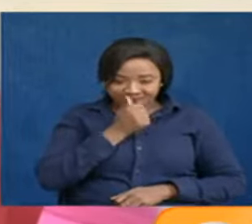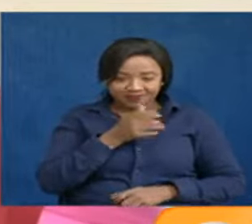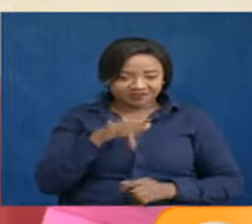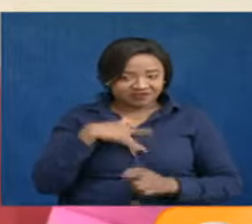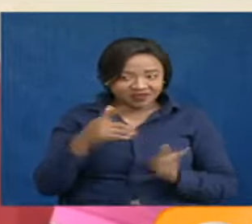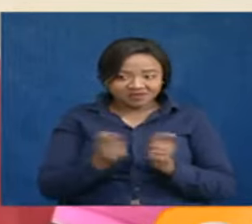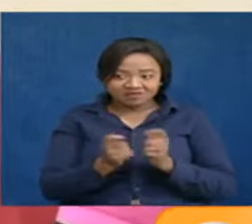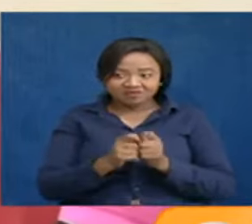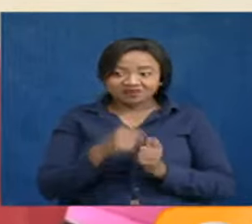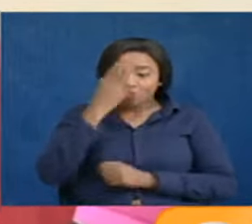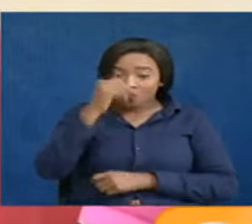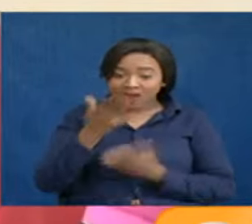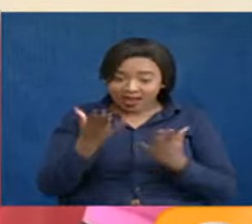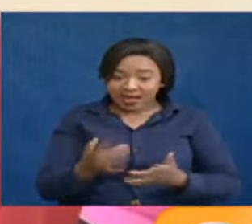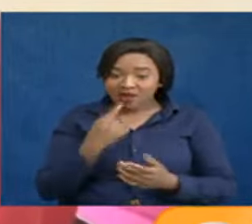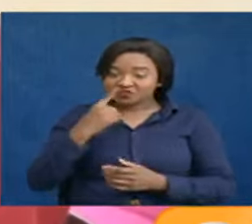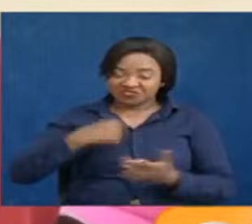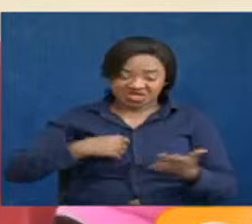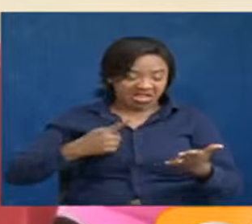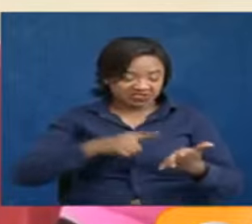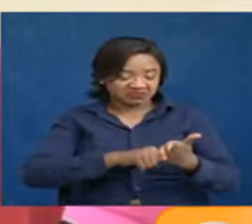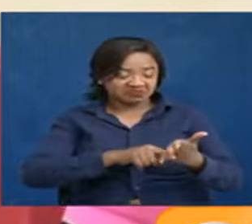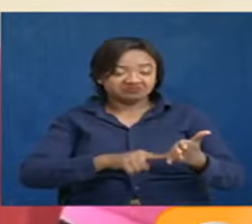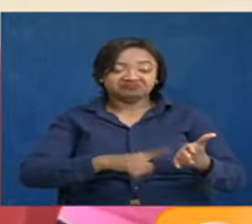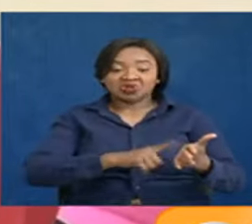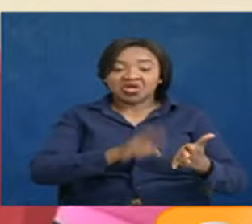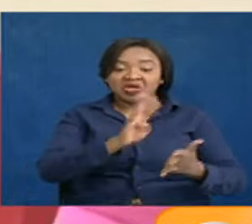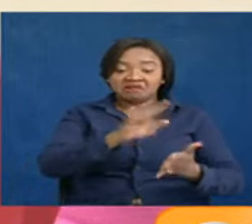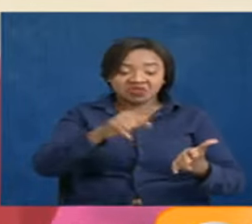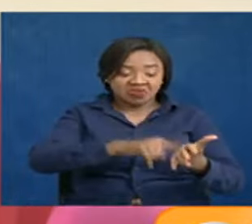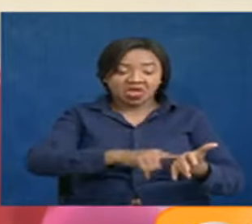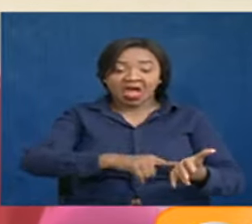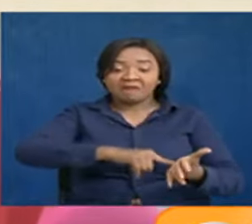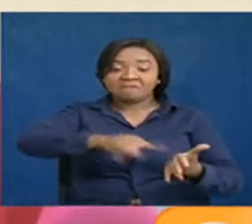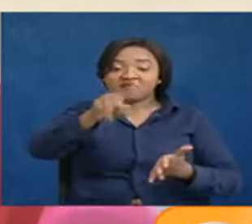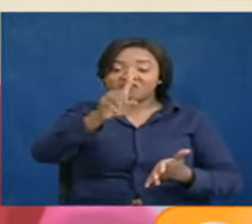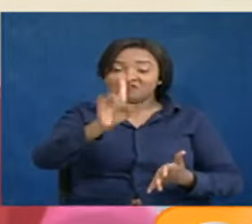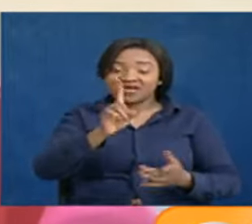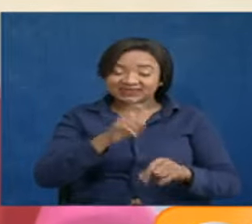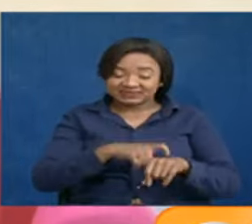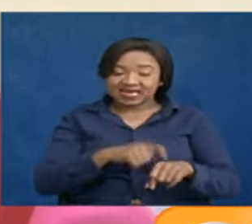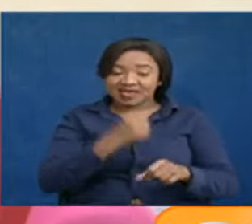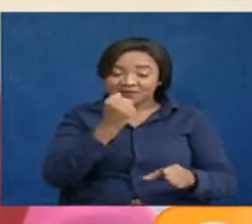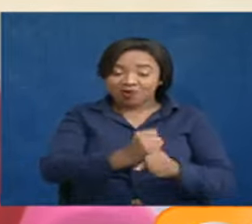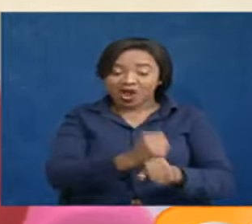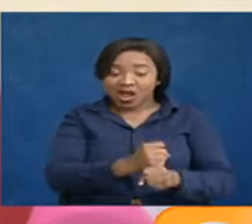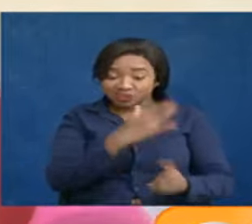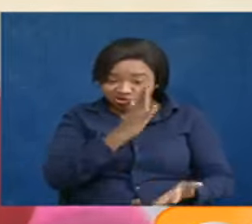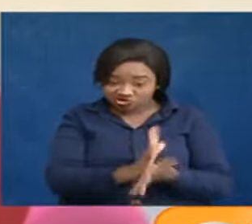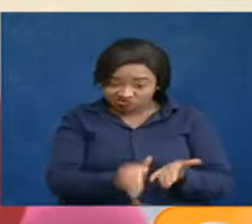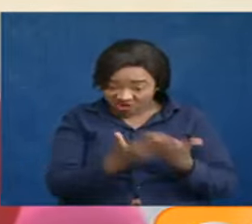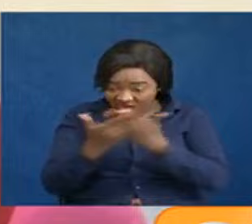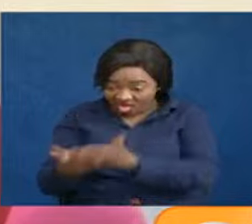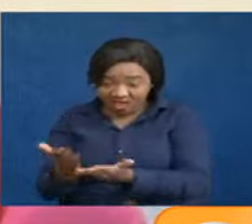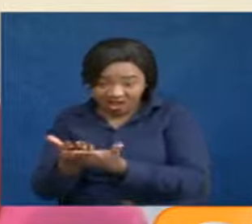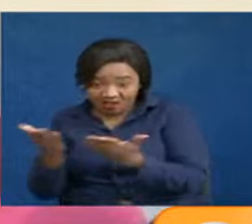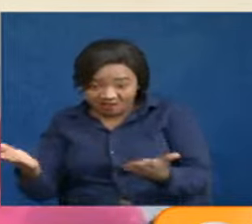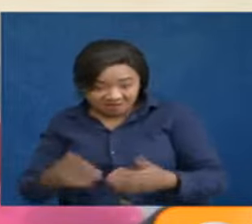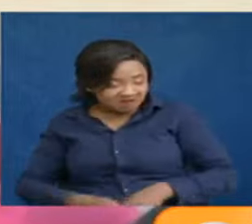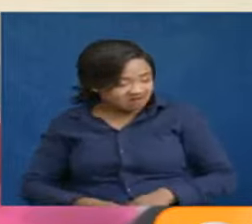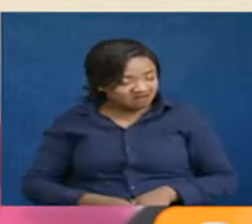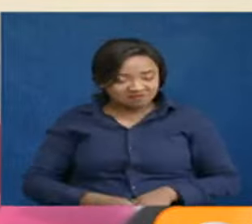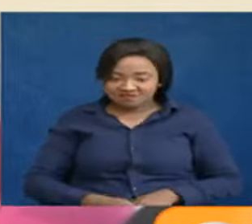leo tunaletoa hapa tuweze kupitisha hii bill, lakini wakati itakuwa ikifanya kazi hatutajulishwa bila